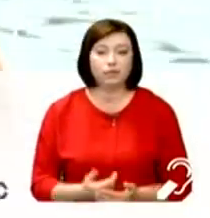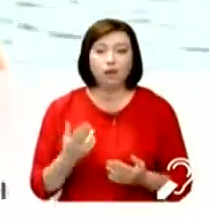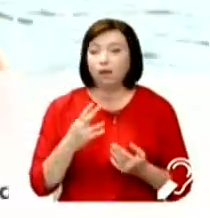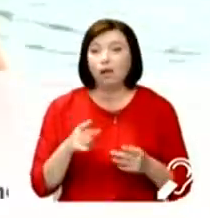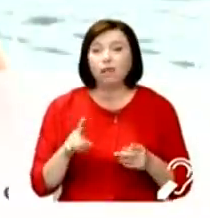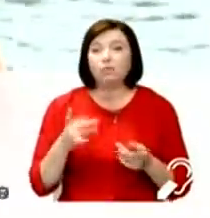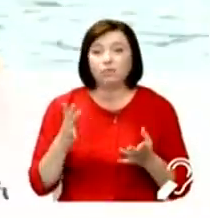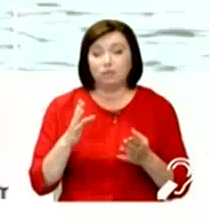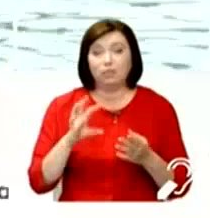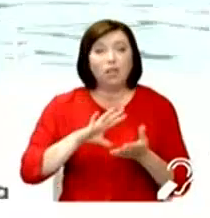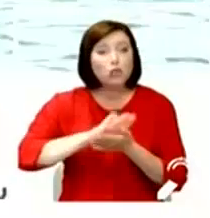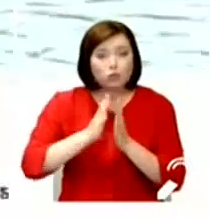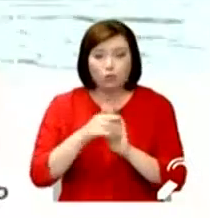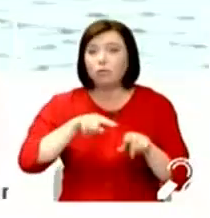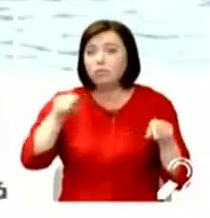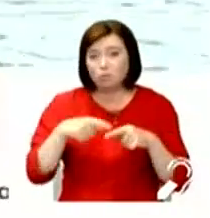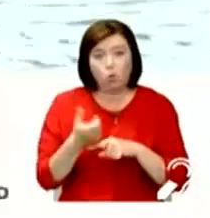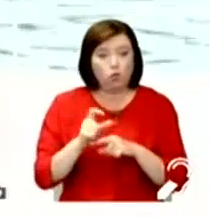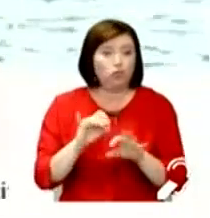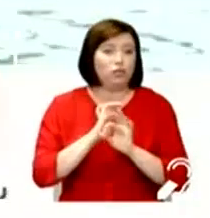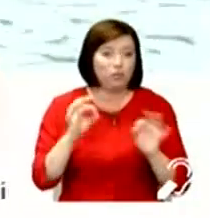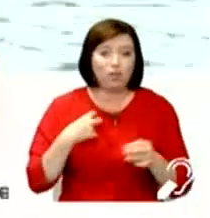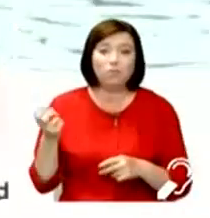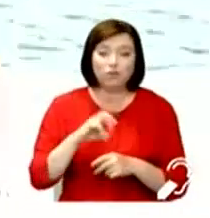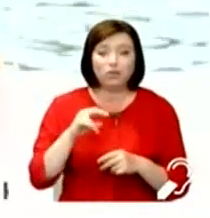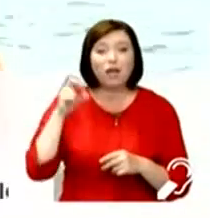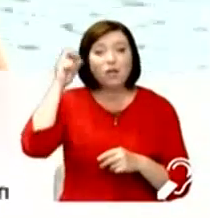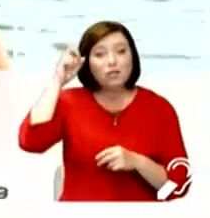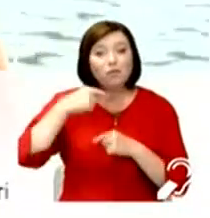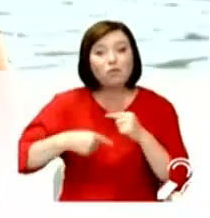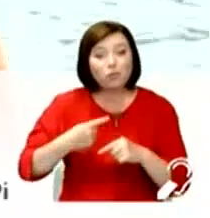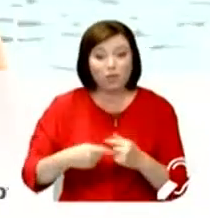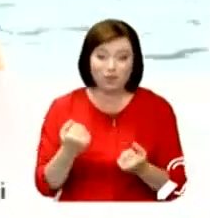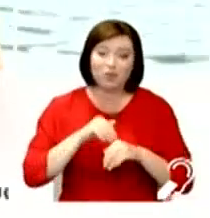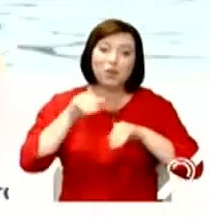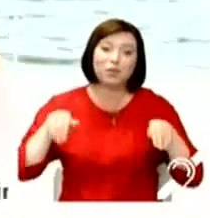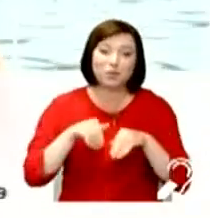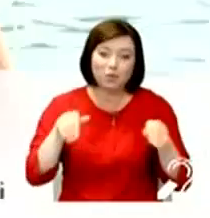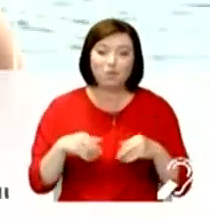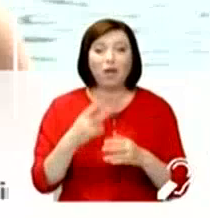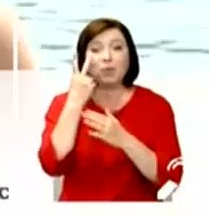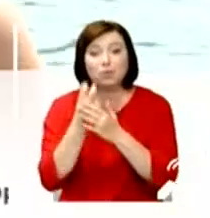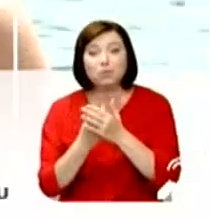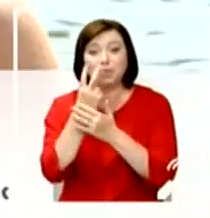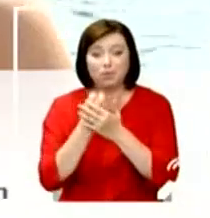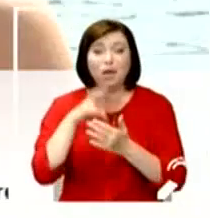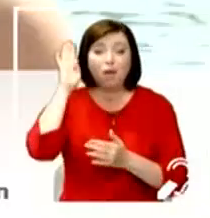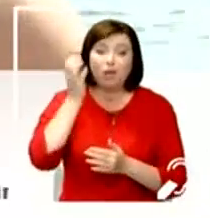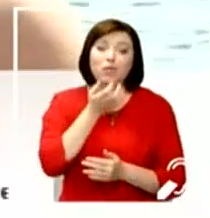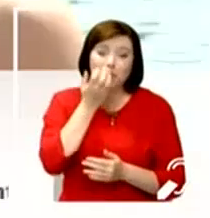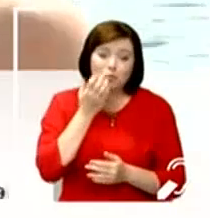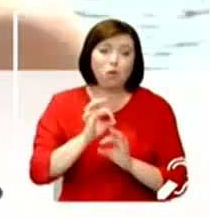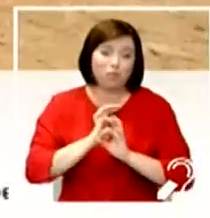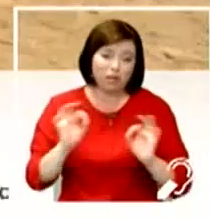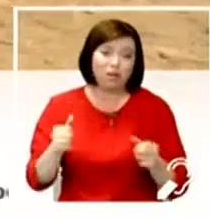Atmosfera e foarte bună, am venit cu nepoței și ia că ne scaldăm, apa e caldă, e bine,